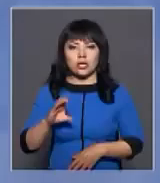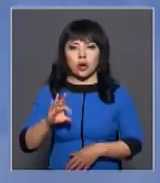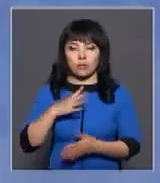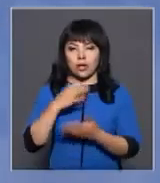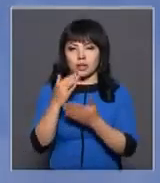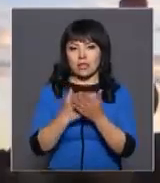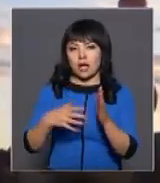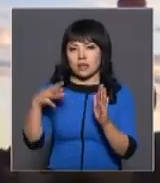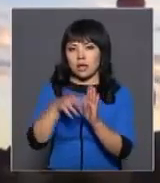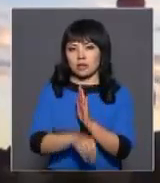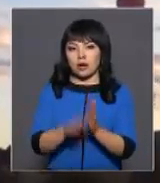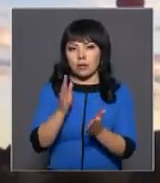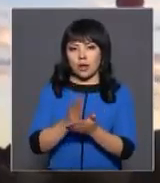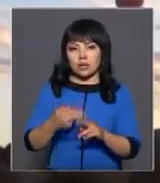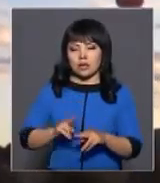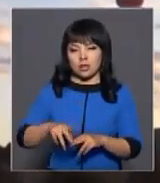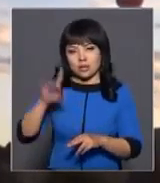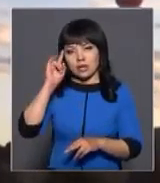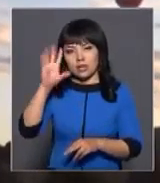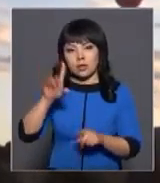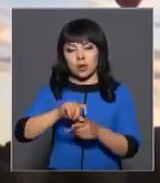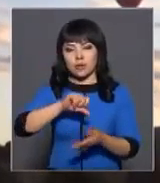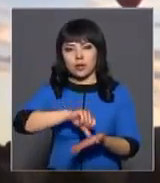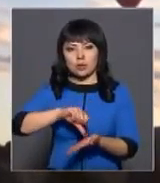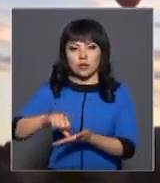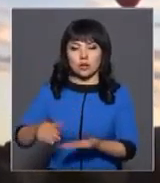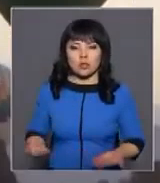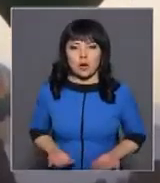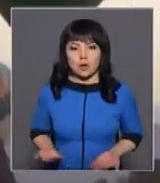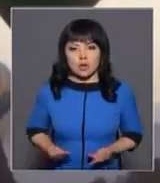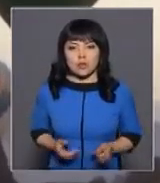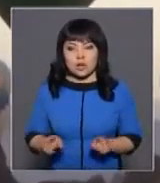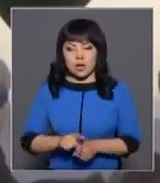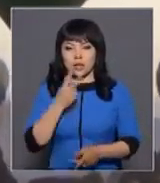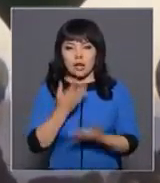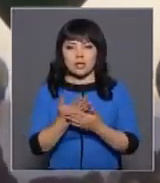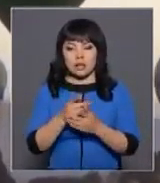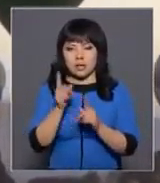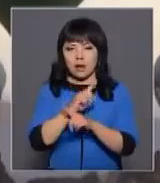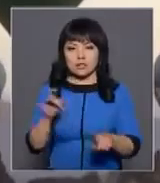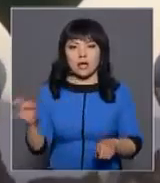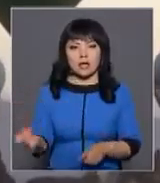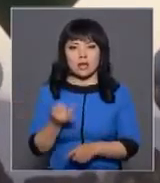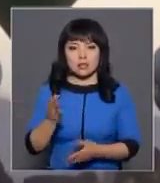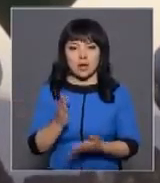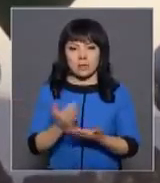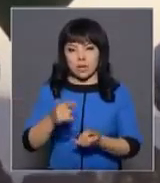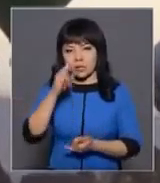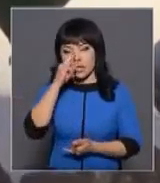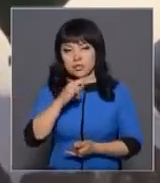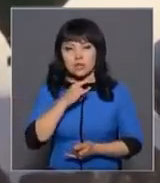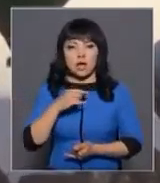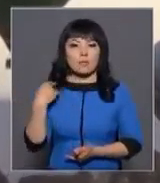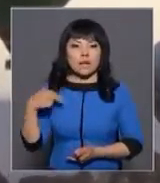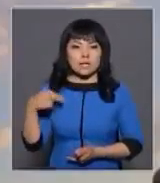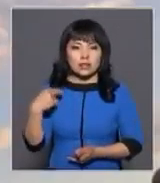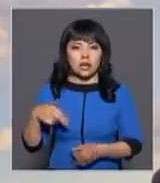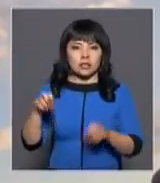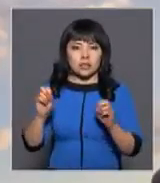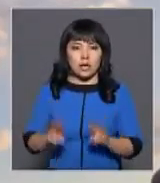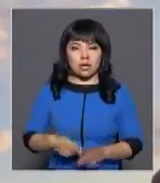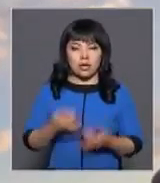тізіміне енгізілген. Дәл осы атақты аймақ тұрғындарының біздің елге деген ықыласы ерекше. Өйткені тек осы қаланың өзінде